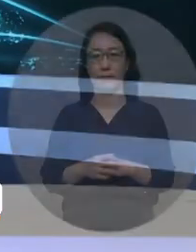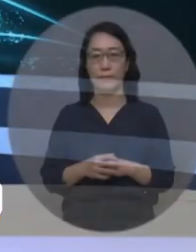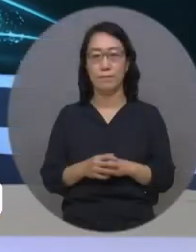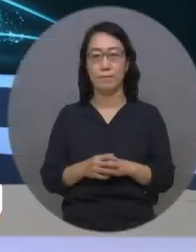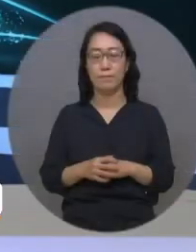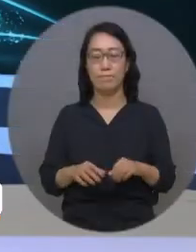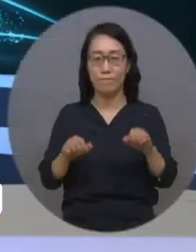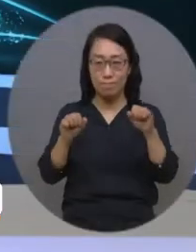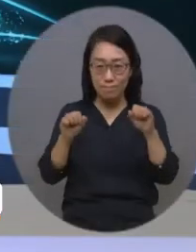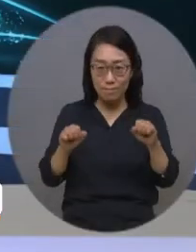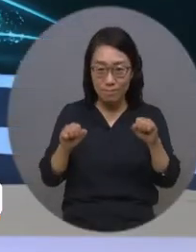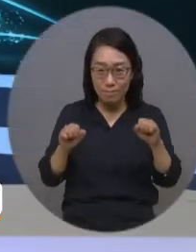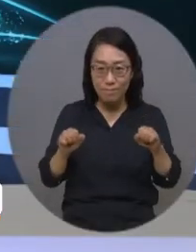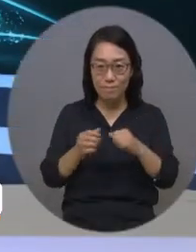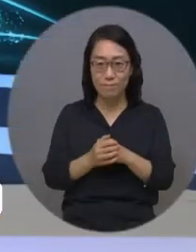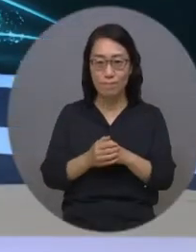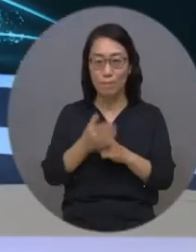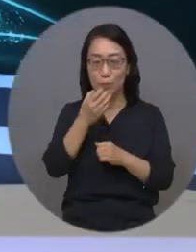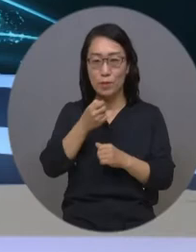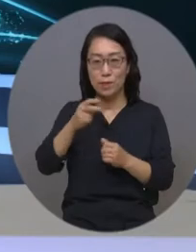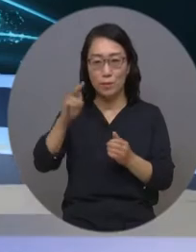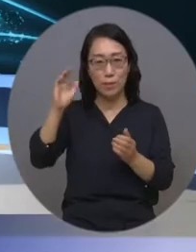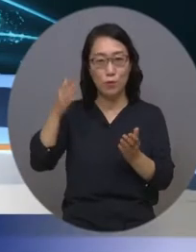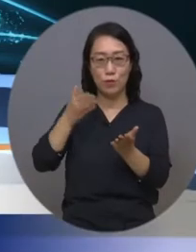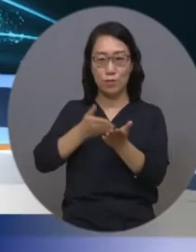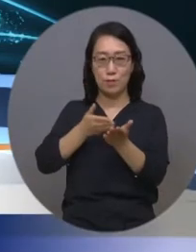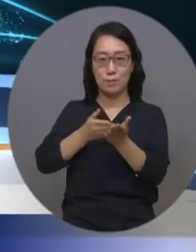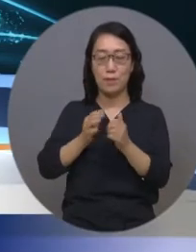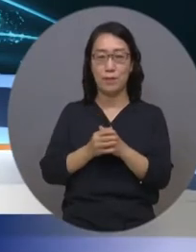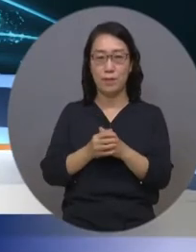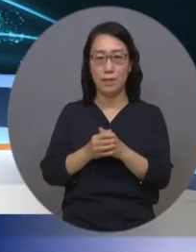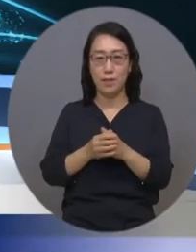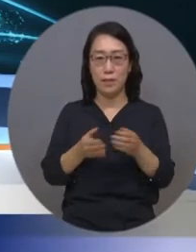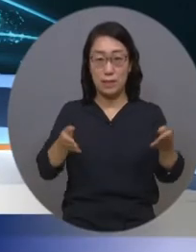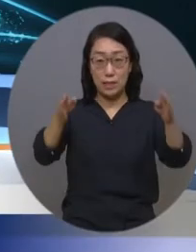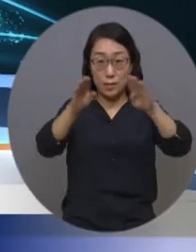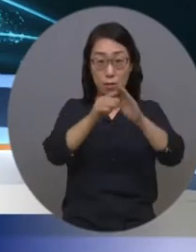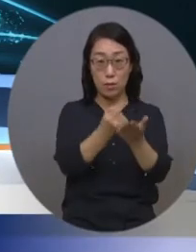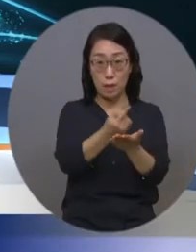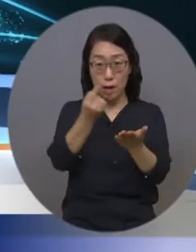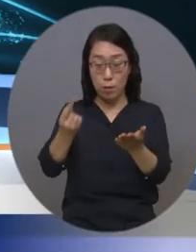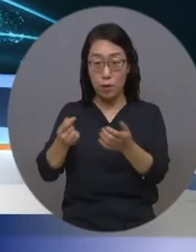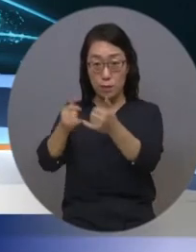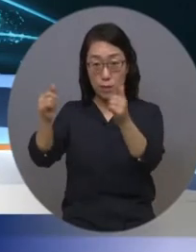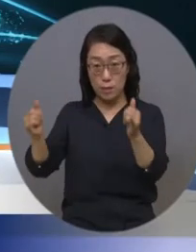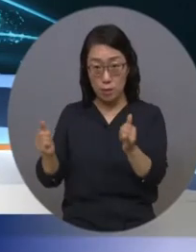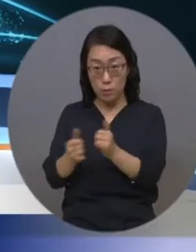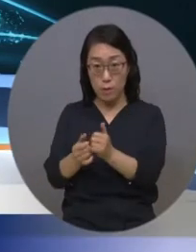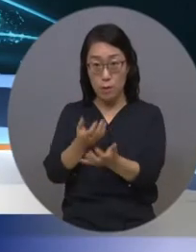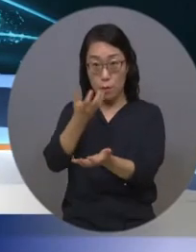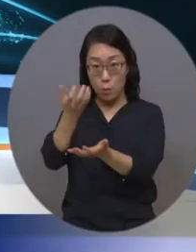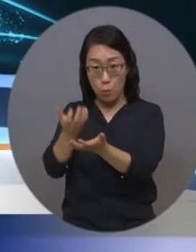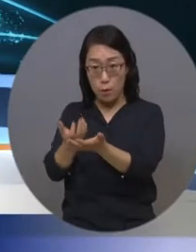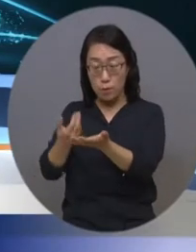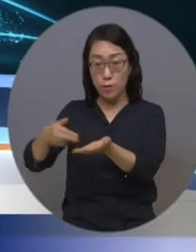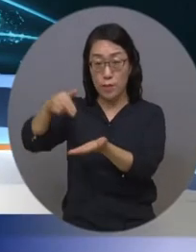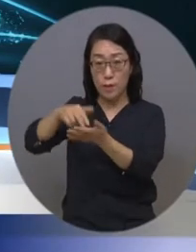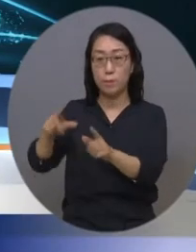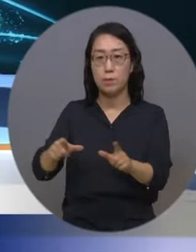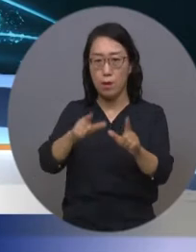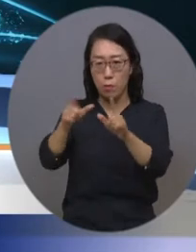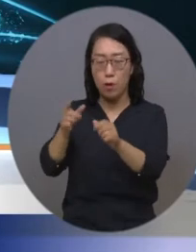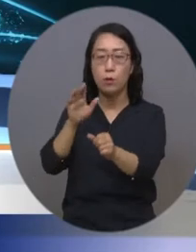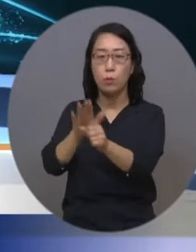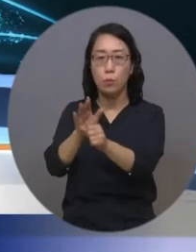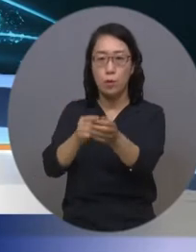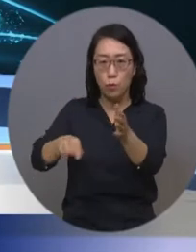시청자 여러분 안녕하십니까 복귀 탭이 있습니다 8 시설 장애인의 지역성을 자립을 지원하기 위해 각계 각층 1 전문가